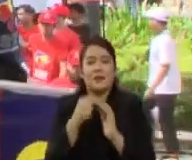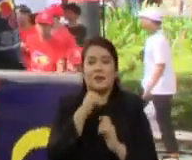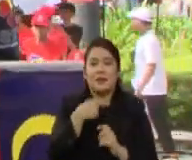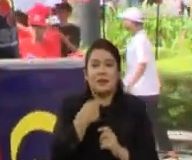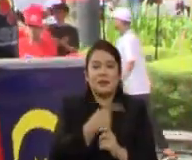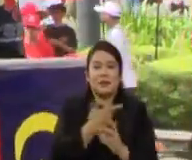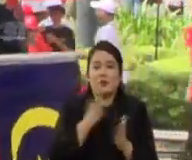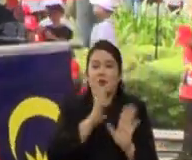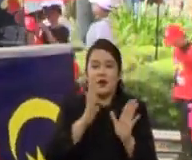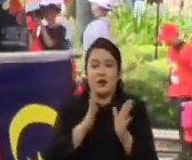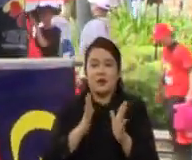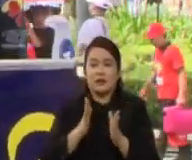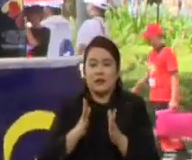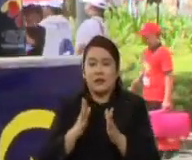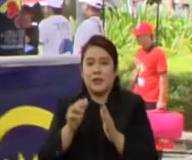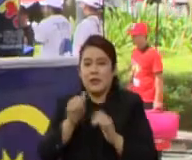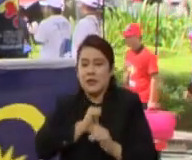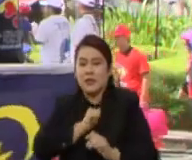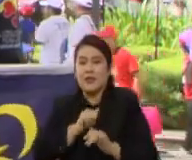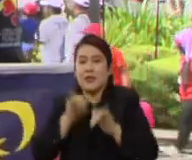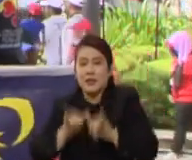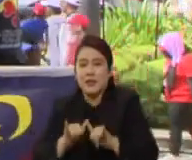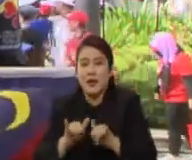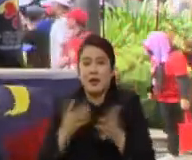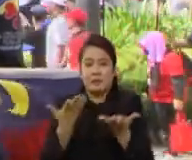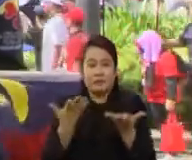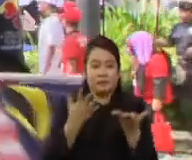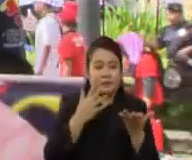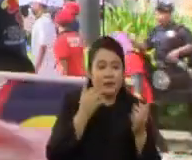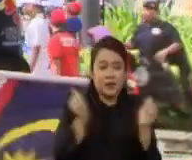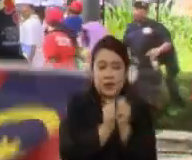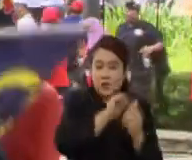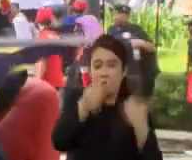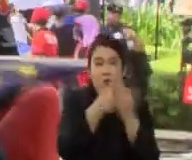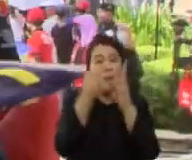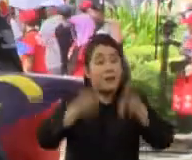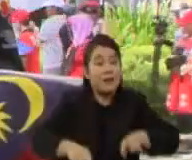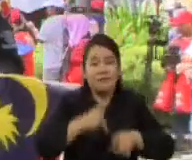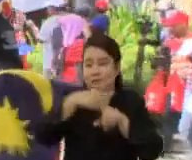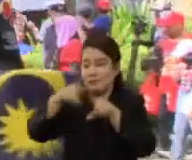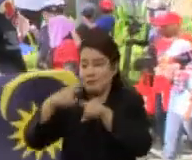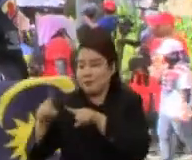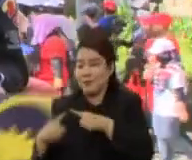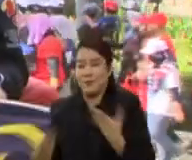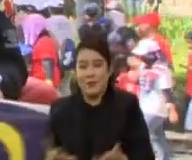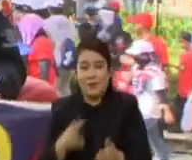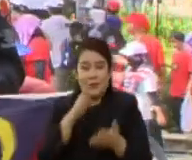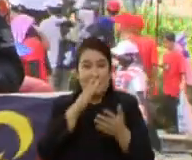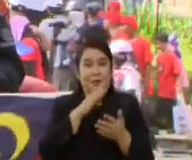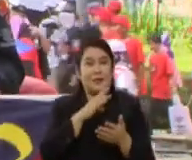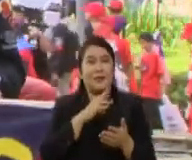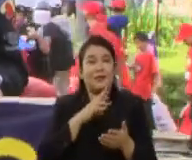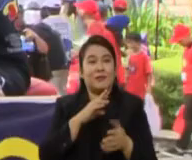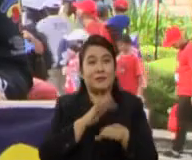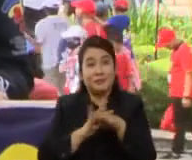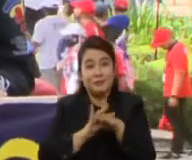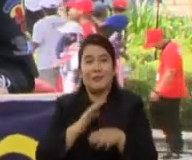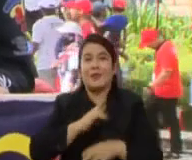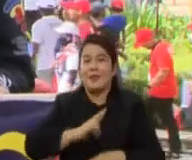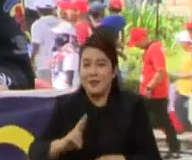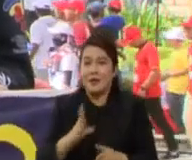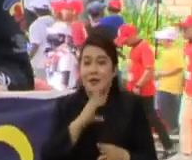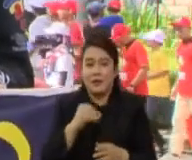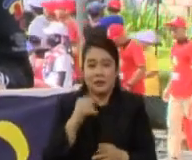negara bertuah ini. Kita tinggal bersama dengan rakyat pelbagai agama, kaum dan juga juga usia, dan pastinya setiap